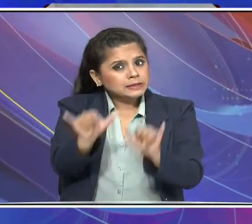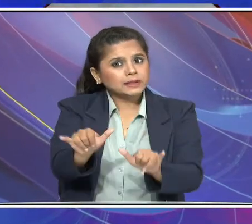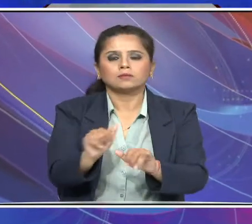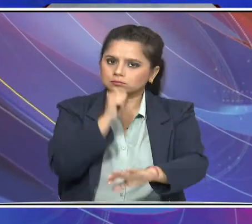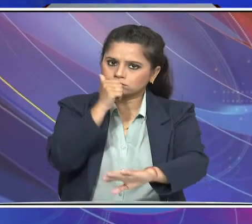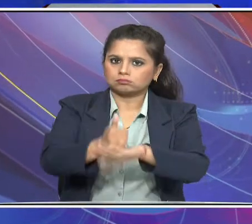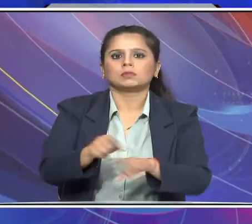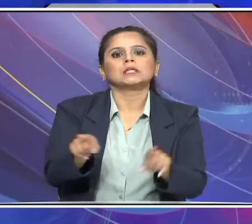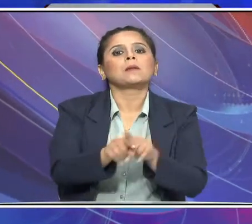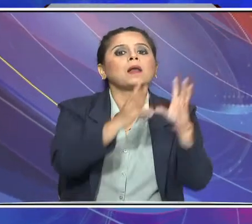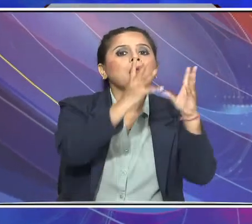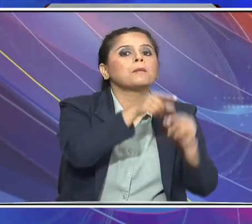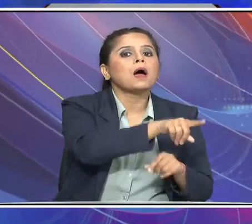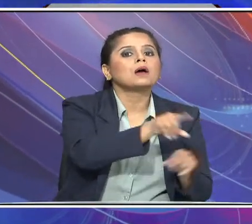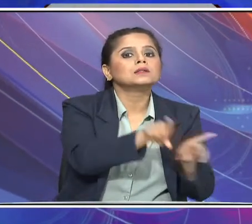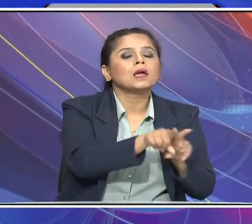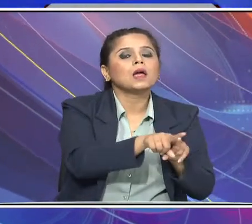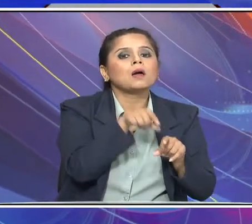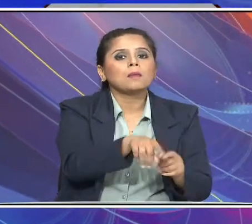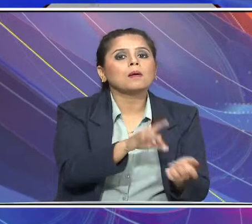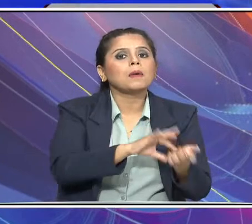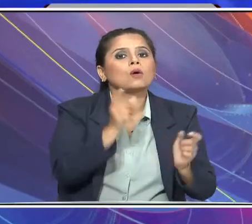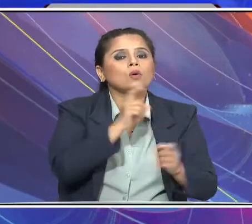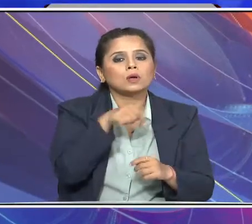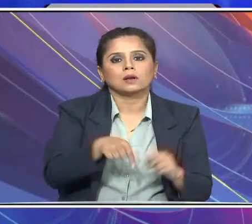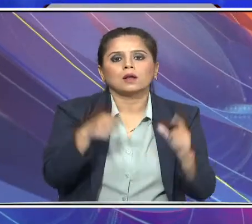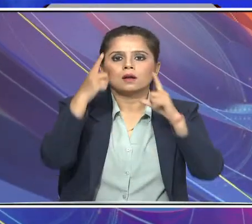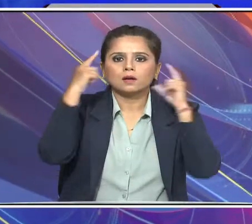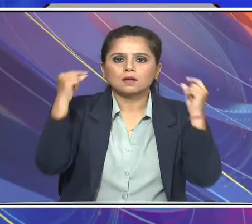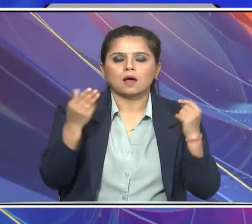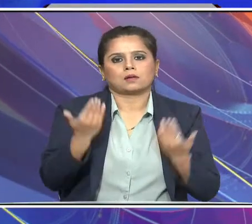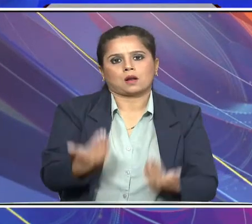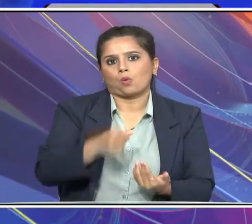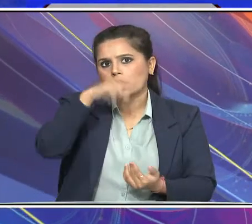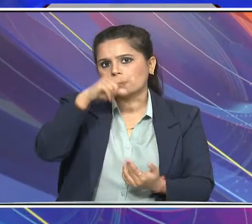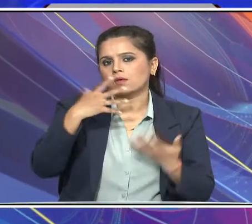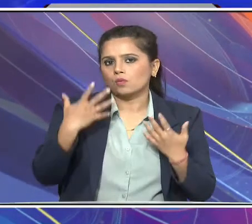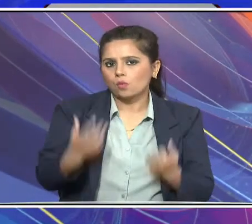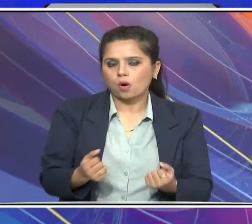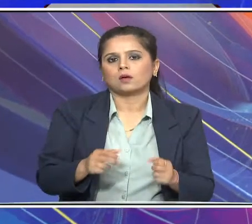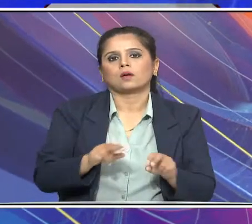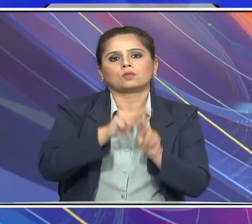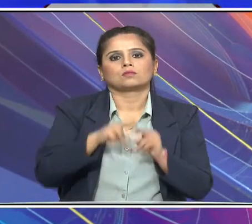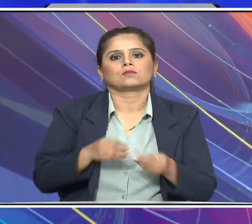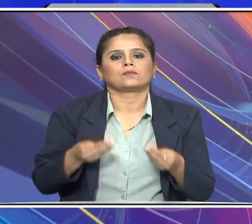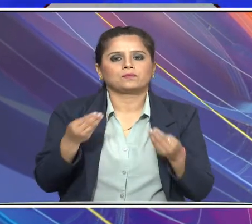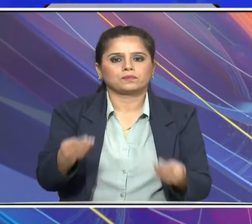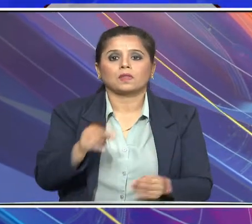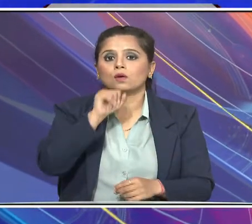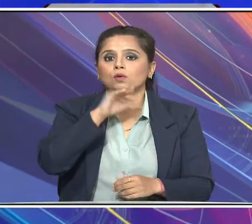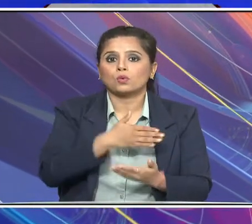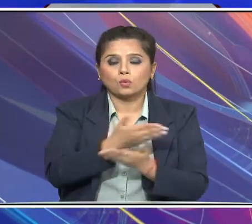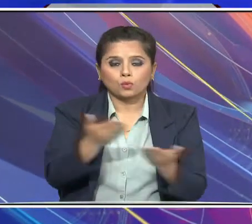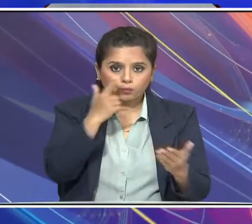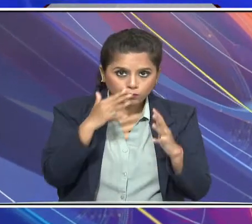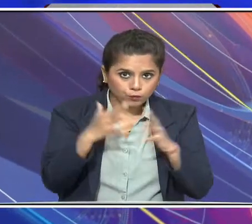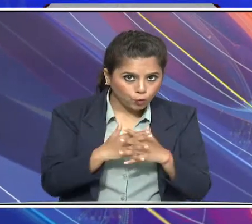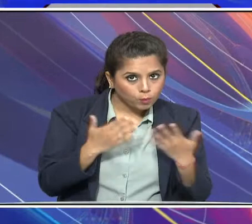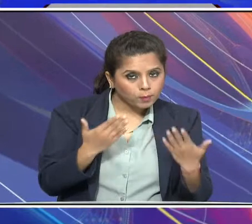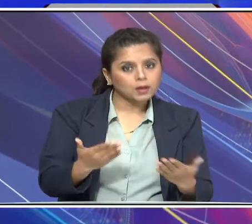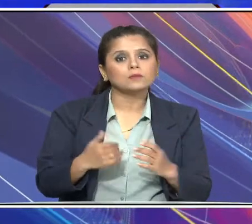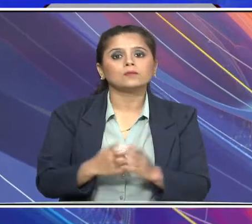देश के नरसिंह के रिटायरमेंट पुरी हो देश की देश के युवाओं को युवा महिला और